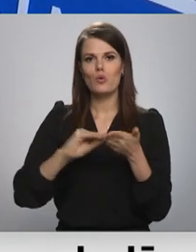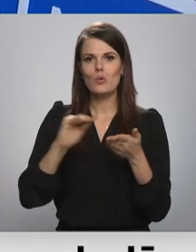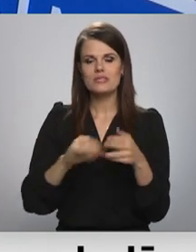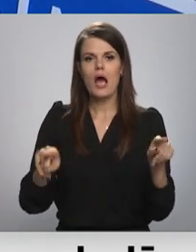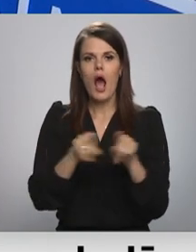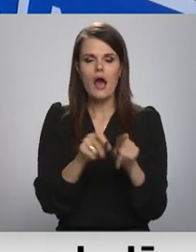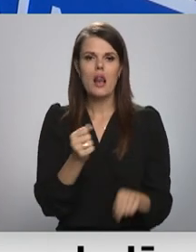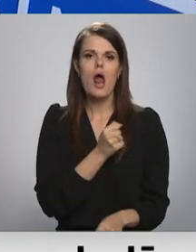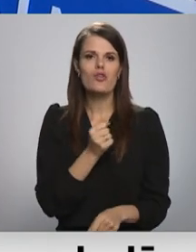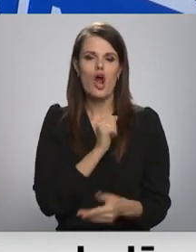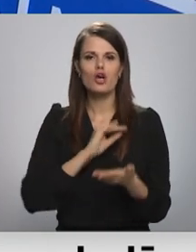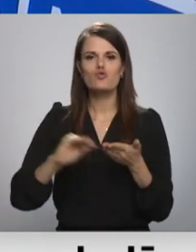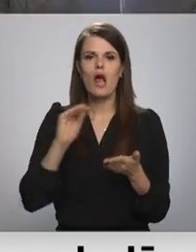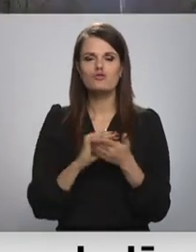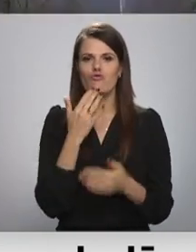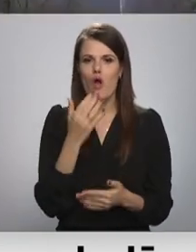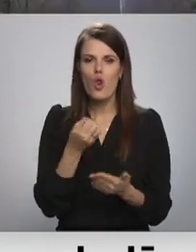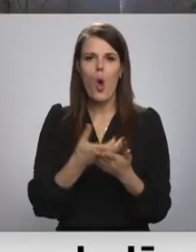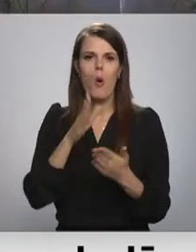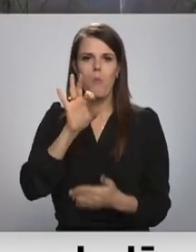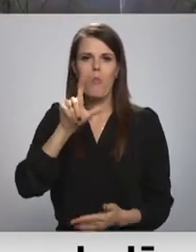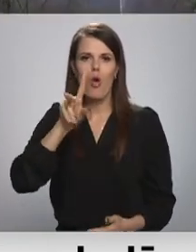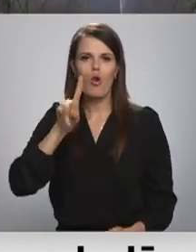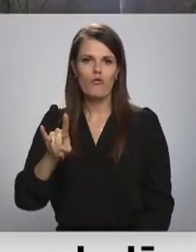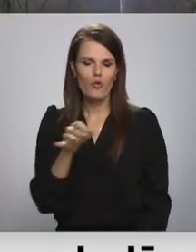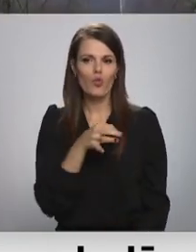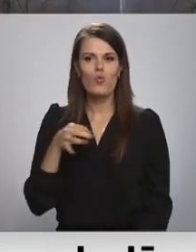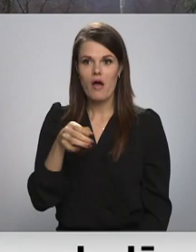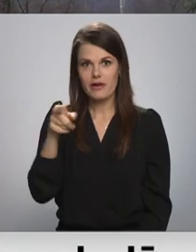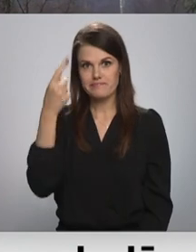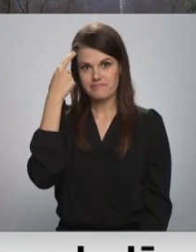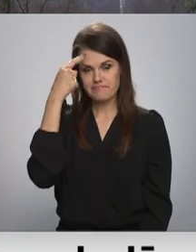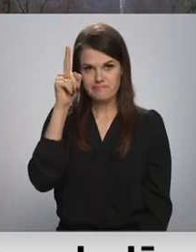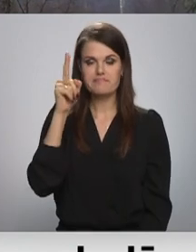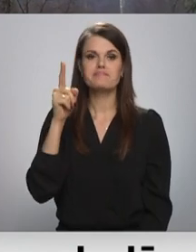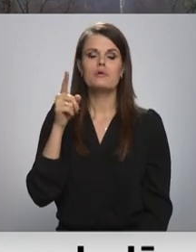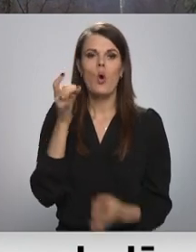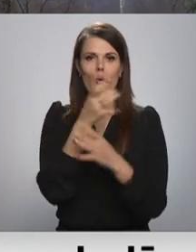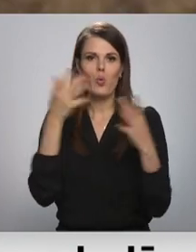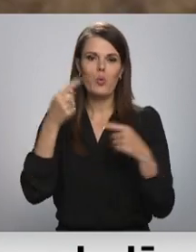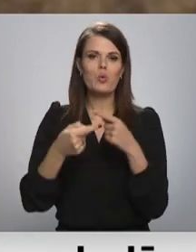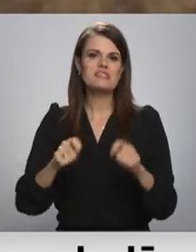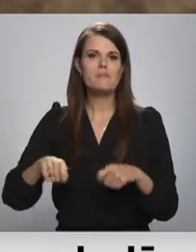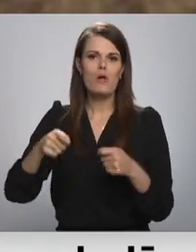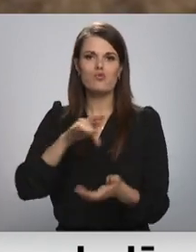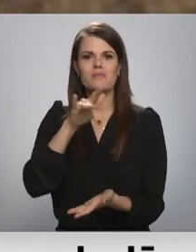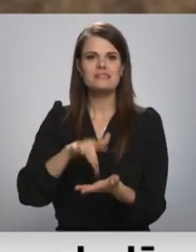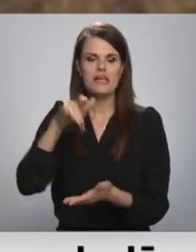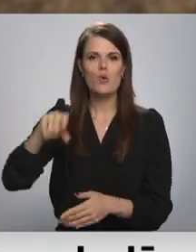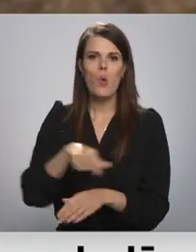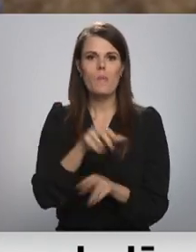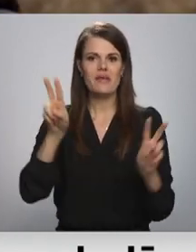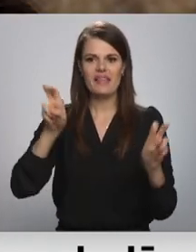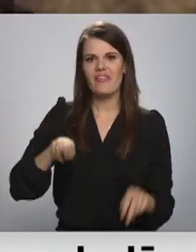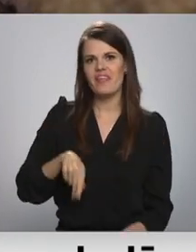latgaliešu rakstu valodā Balvu novads. Šādu zīmju uzstādīšanas iniciators ir nemateriālā kultūras mantojuma centra UPITA